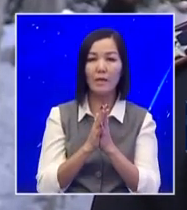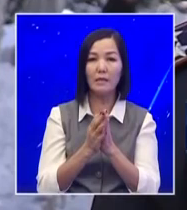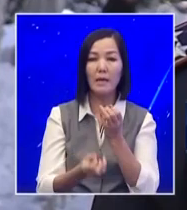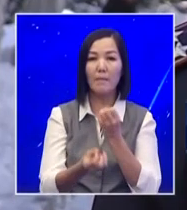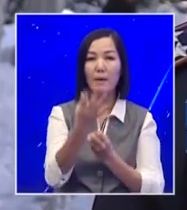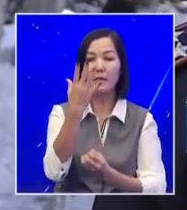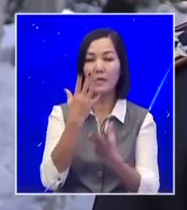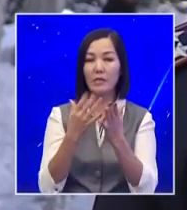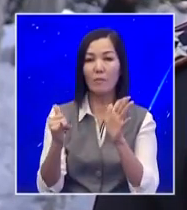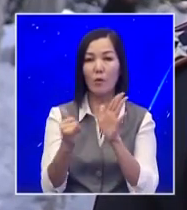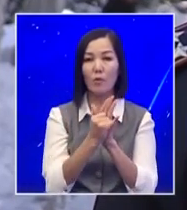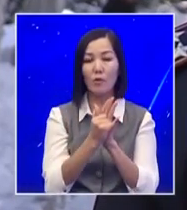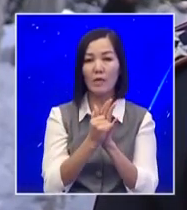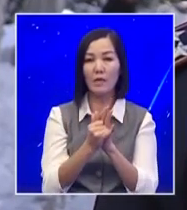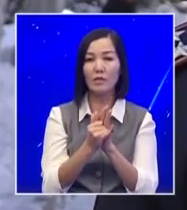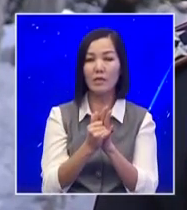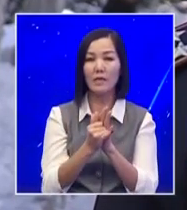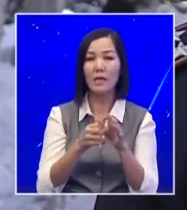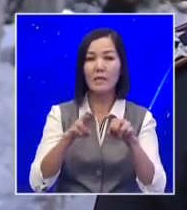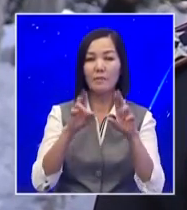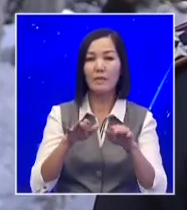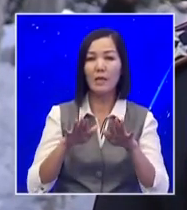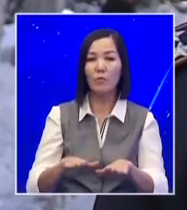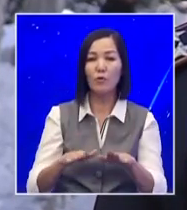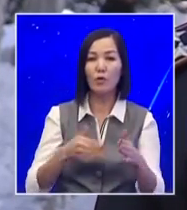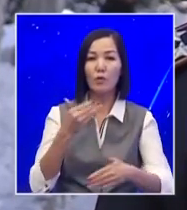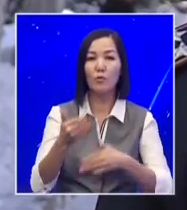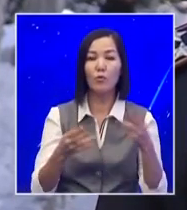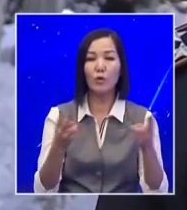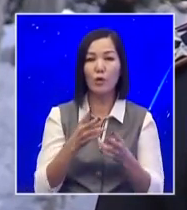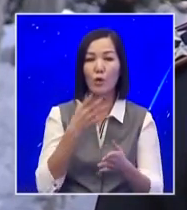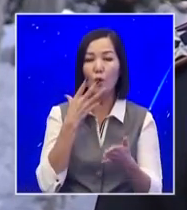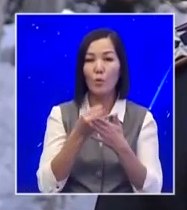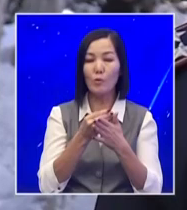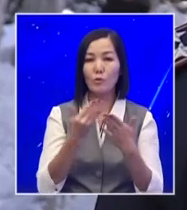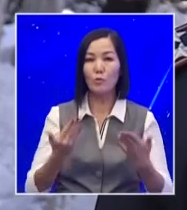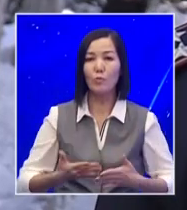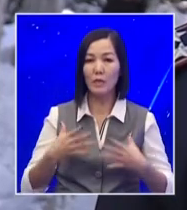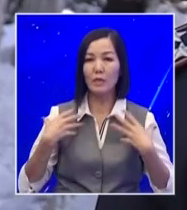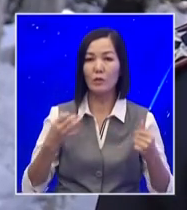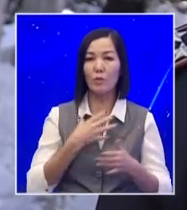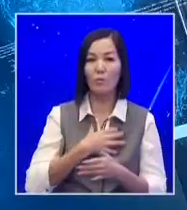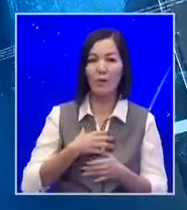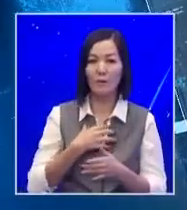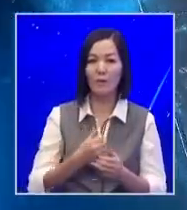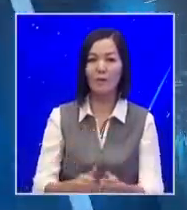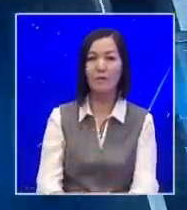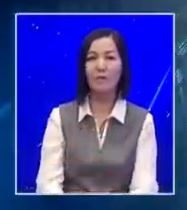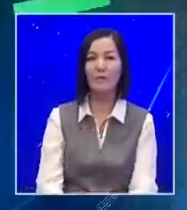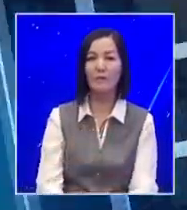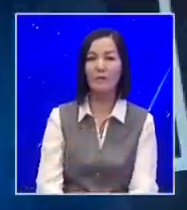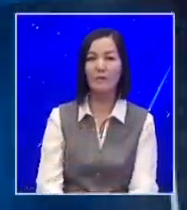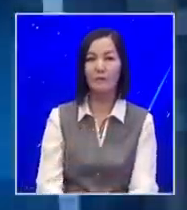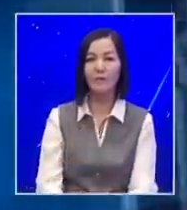орналасқан аумақ пен көшенің белгіленген жерінен өтіңіз. Бұл өз өміріңіздің қауіпсіздігі мен денсаулығыңыз үшін маңызды.